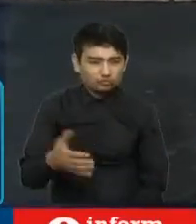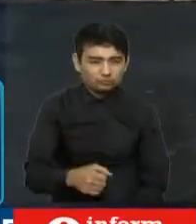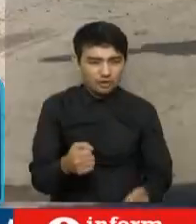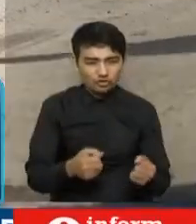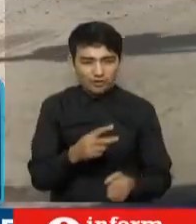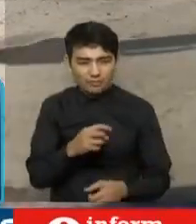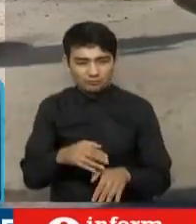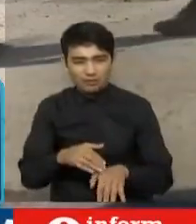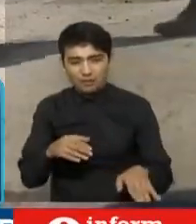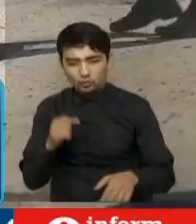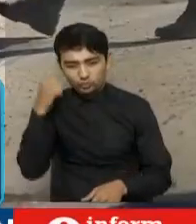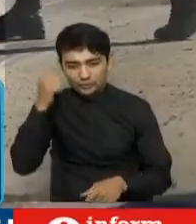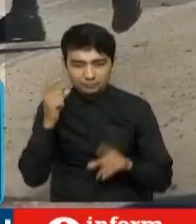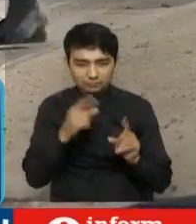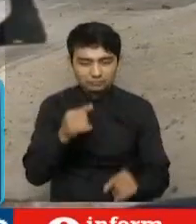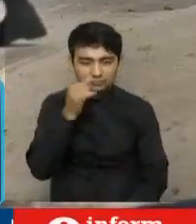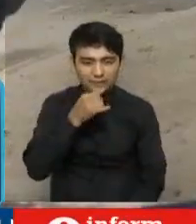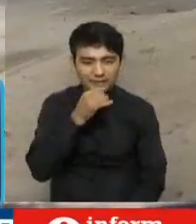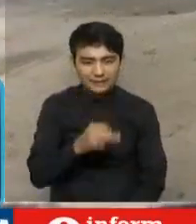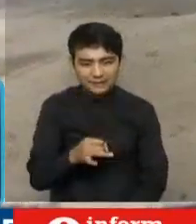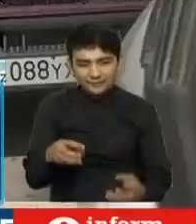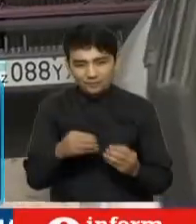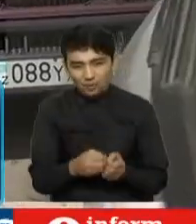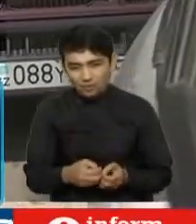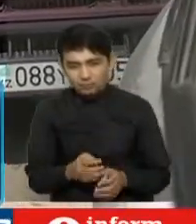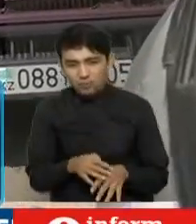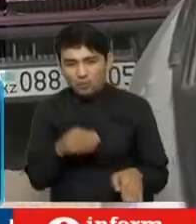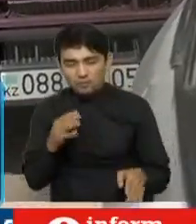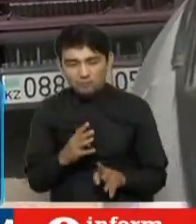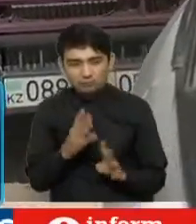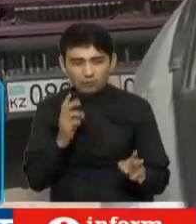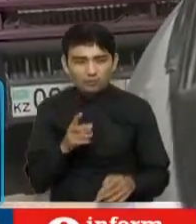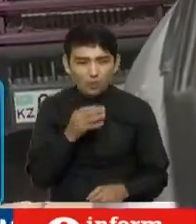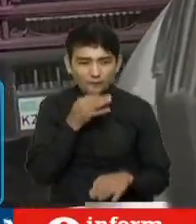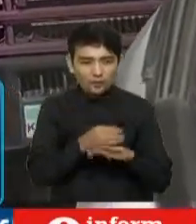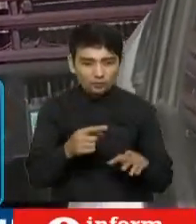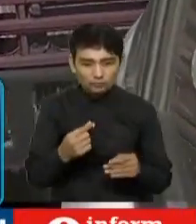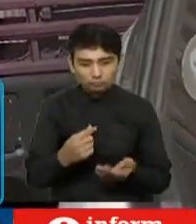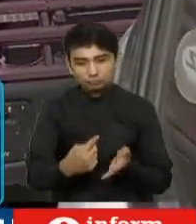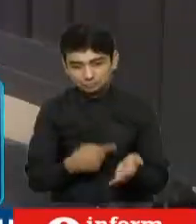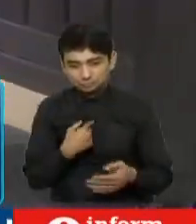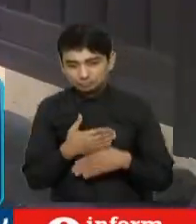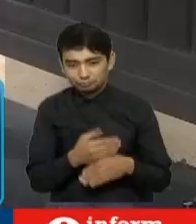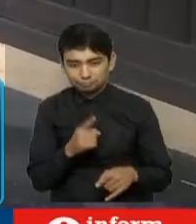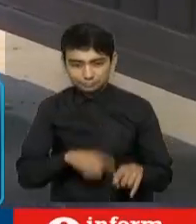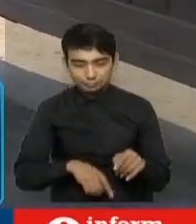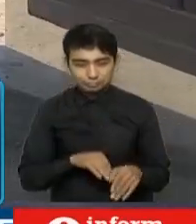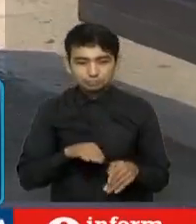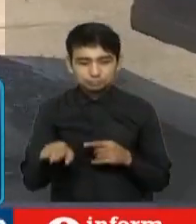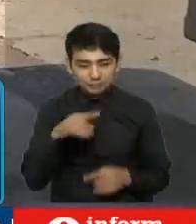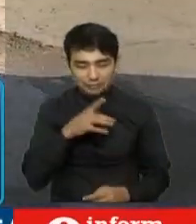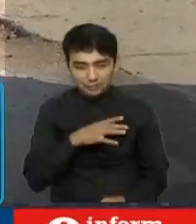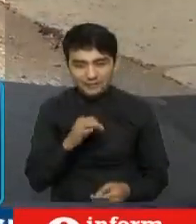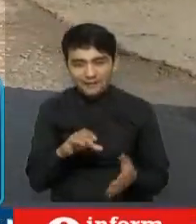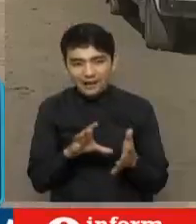kölügü Özbekistan'a öte almay tur. İyin tiresken kezekte jedeldetu üşin jawaptılar akşa suraydı deyip tavar tasmaldaushılar.